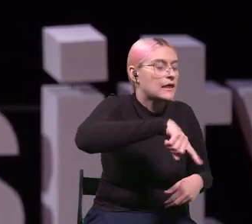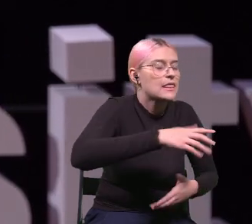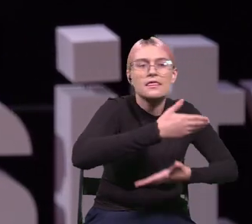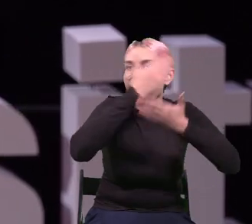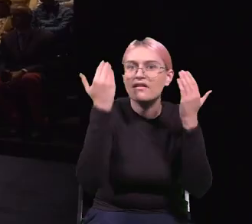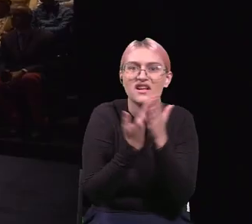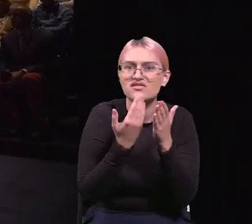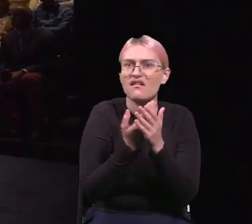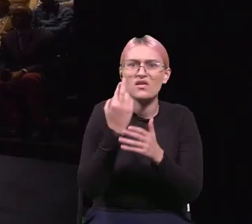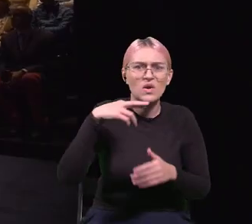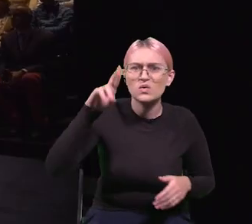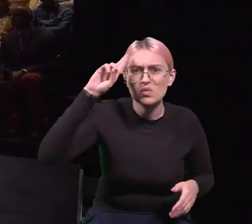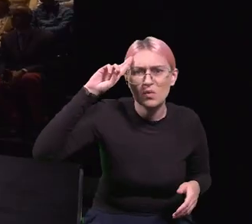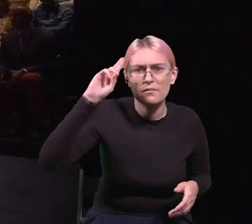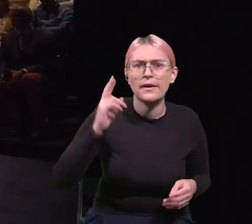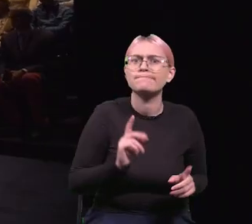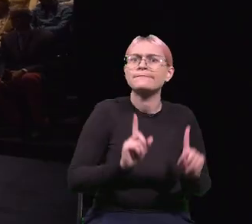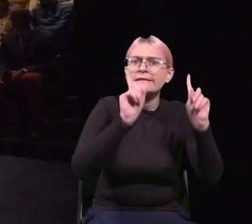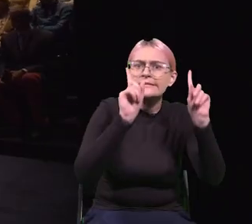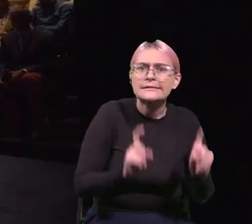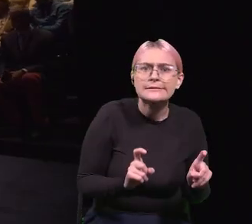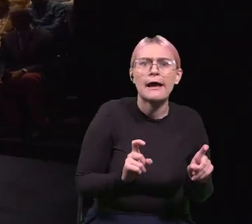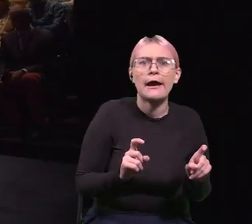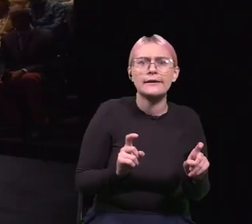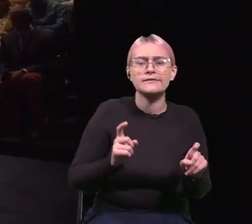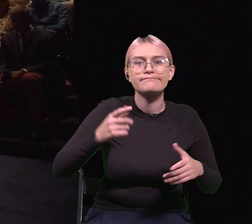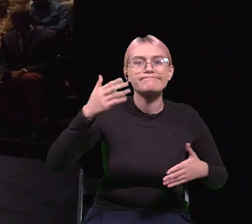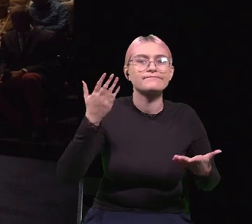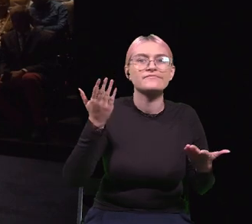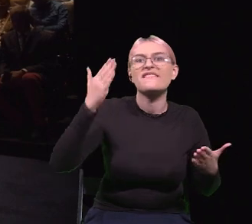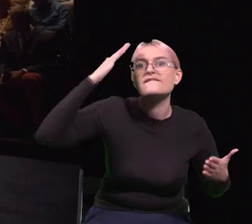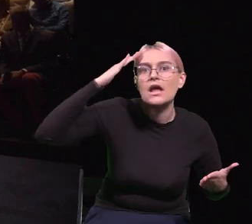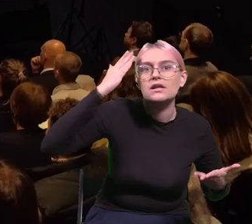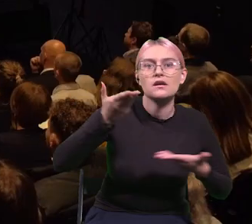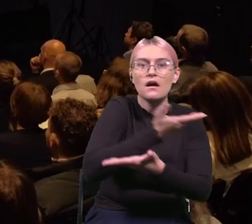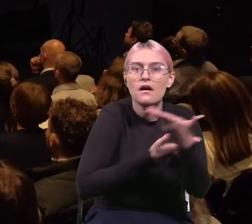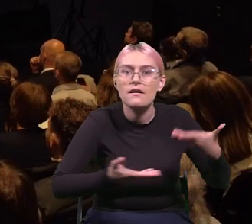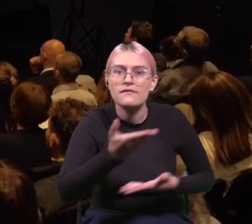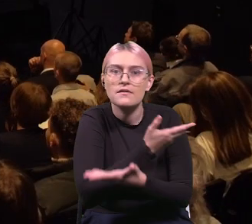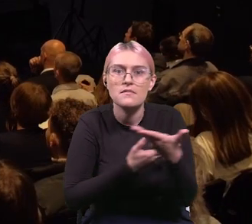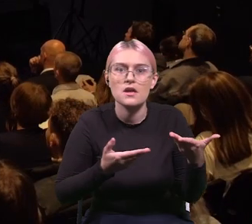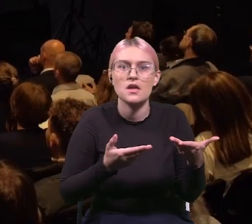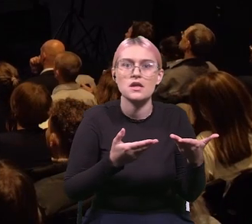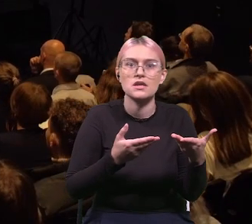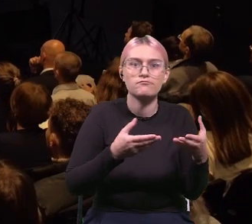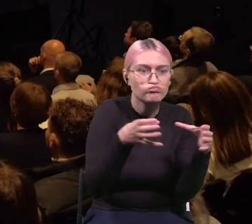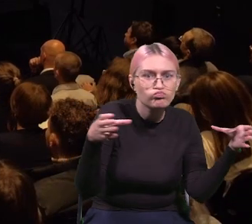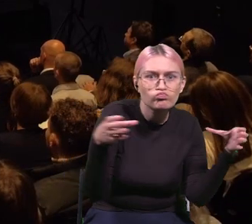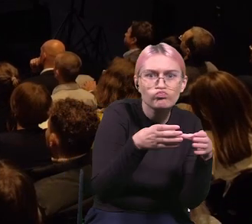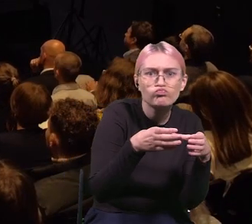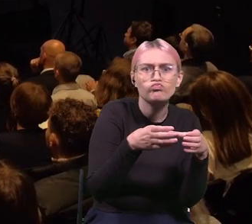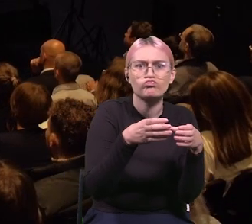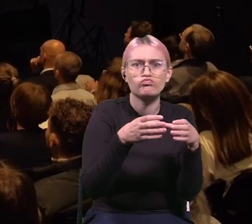się przyglądać jego regułom, ustalać, na ile on jest dla nich korzystny, czy on jest sprawiedliwy. Dzięki temu udało im się